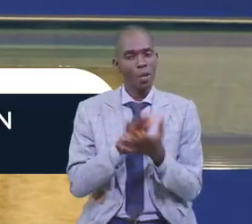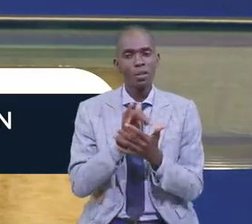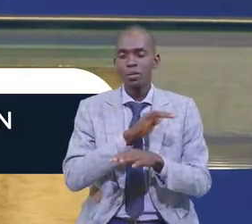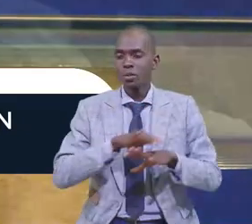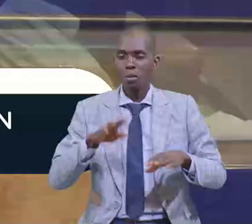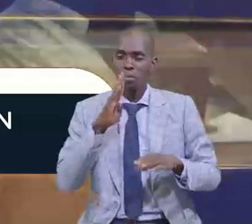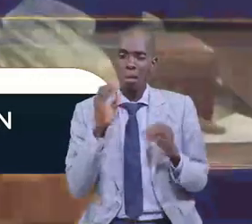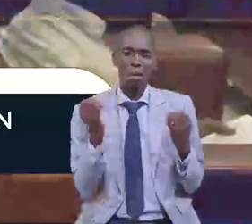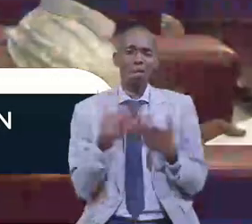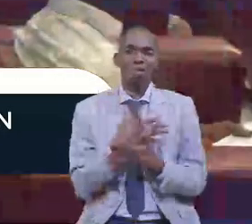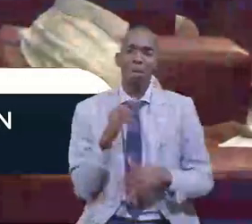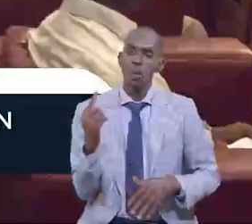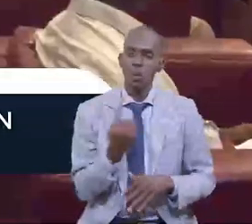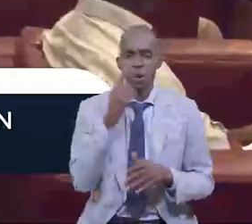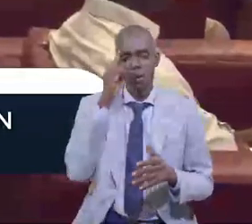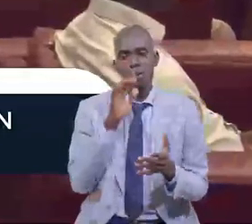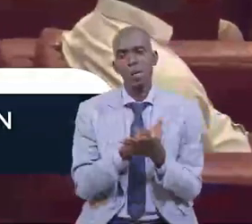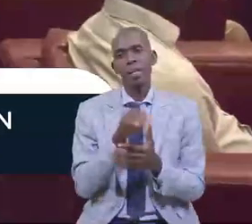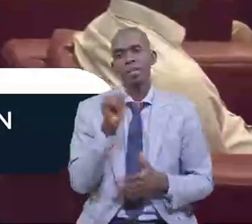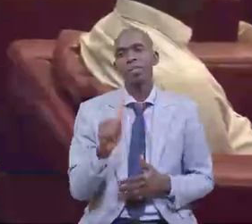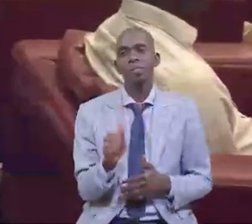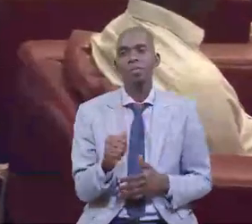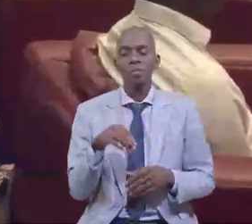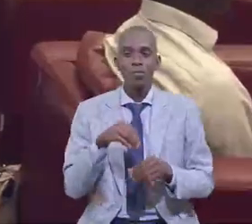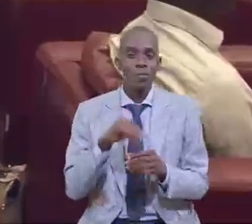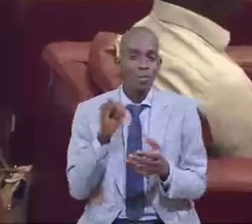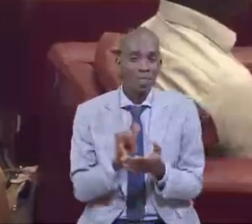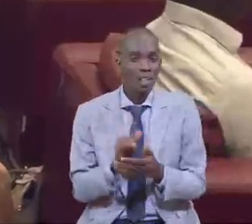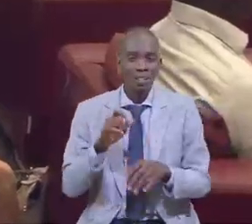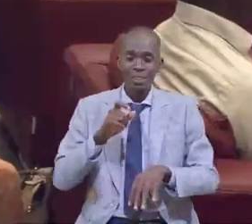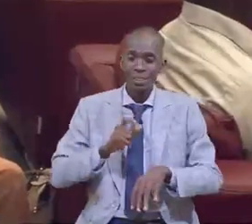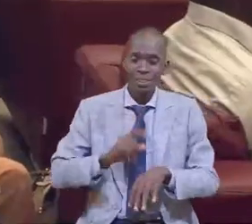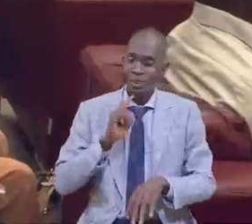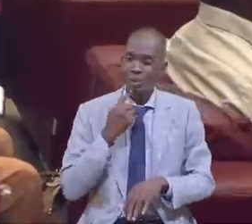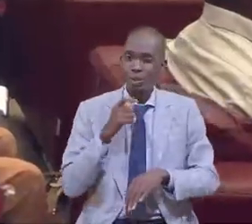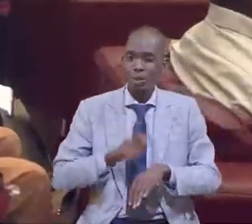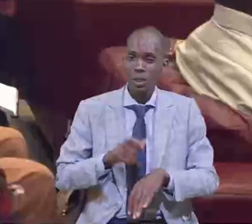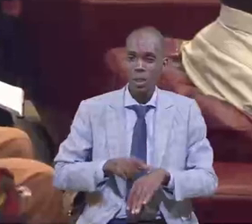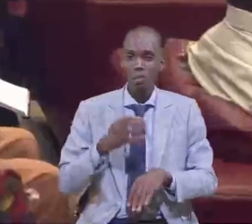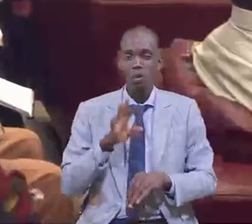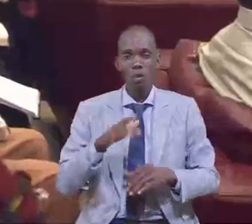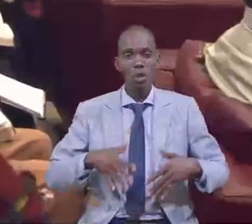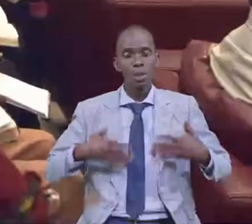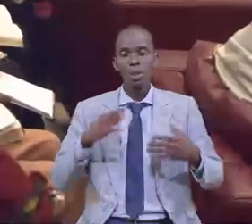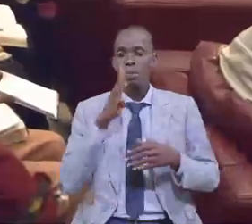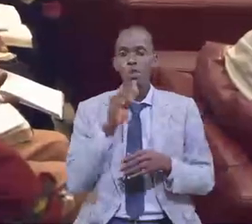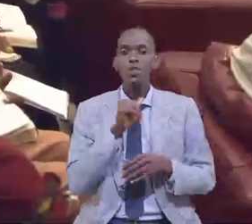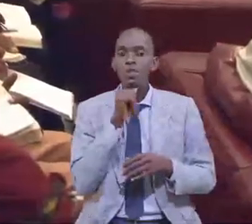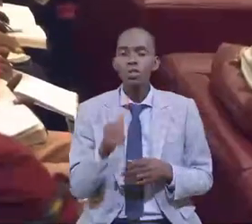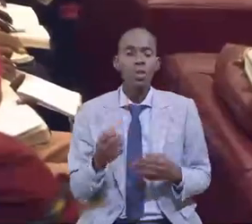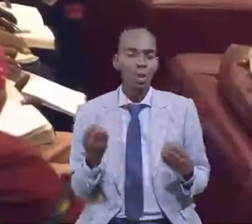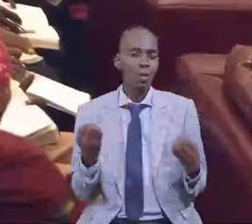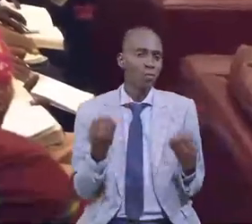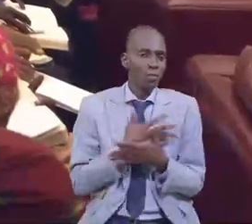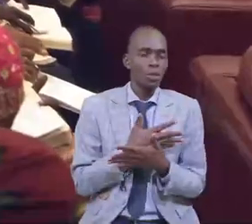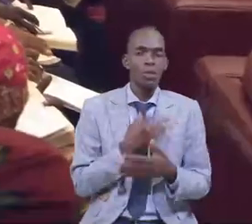seulement. Qu'est-ce que le Seigneur nous dit ce soir? Ne crains pas, crois seulement. dans ce, avec ce, ce cas terrible dans